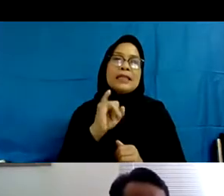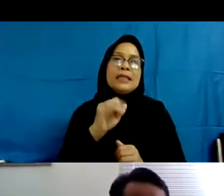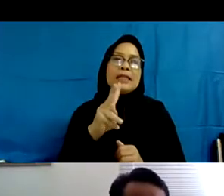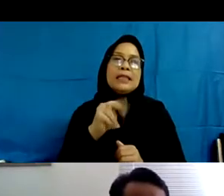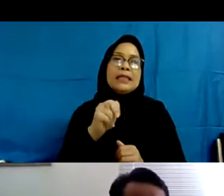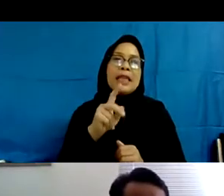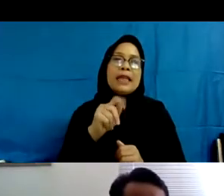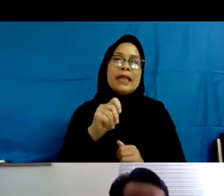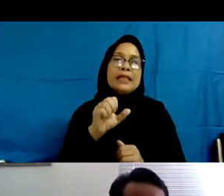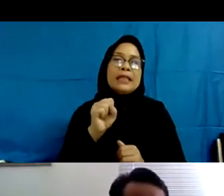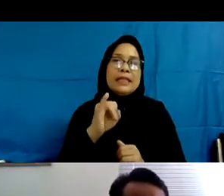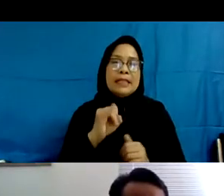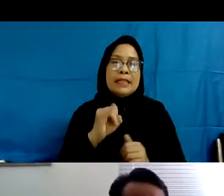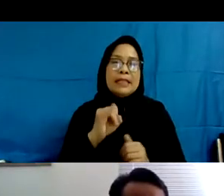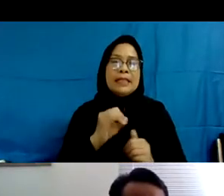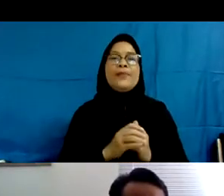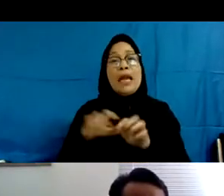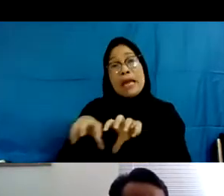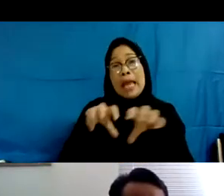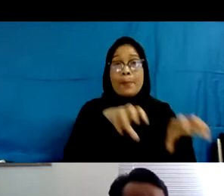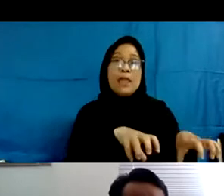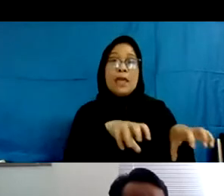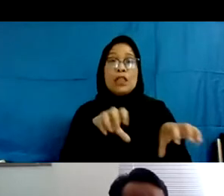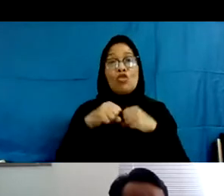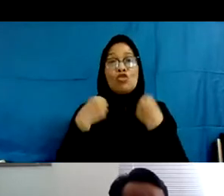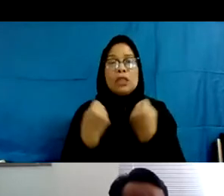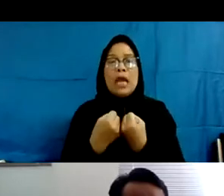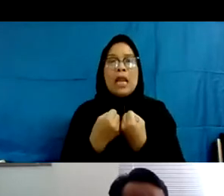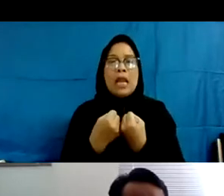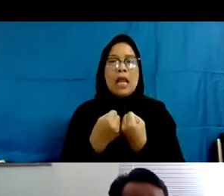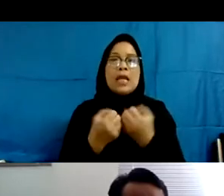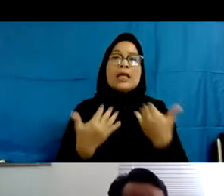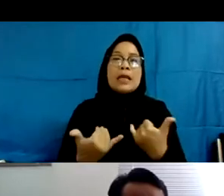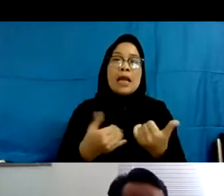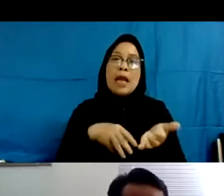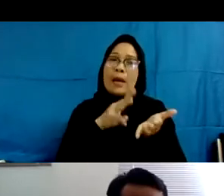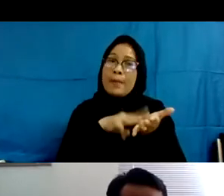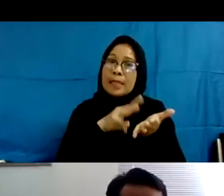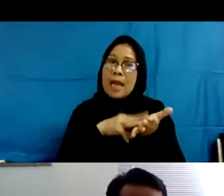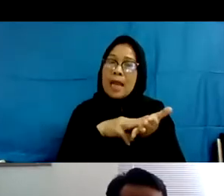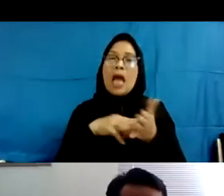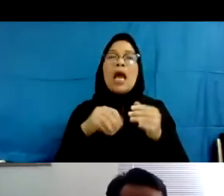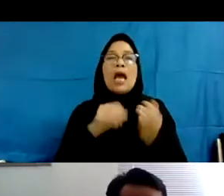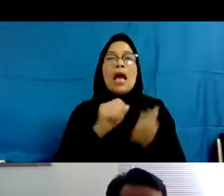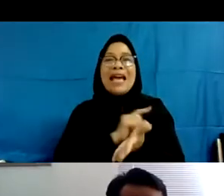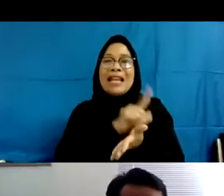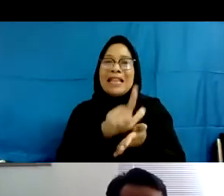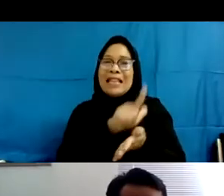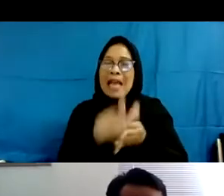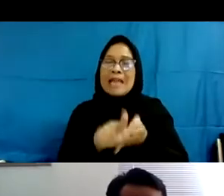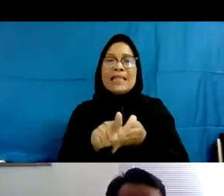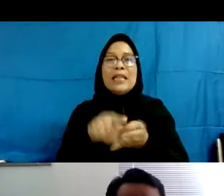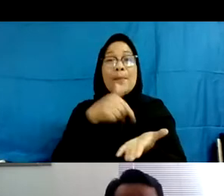Nah, tadi disampaikan bahwa persoalan kemampuan literasi braille itu tidak